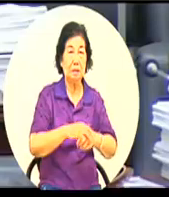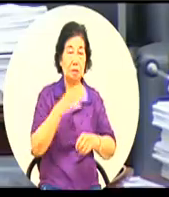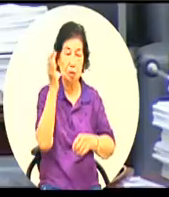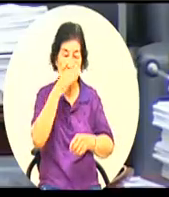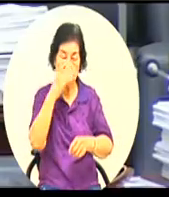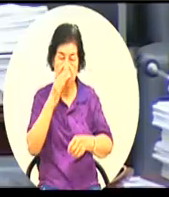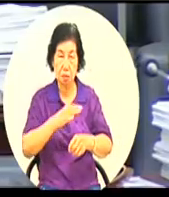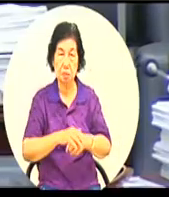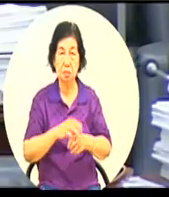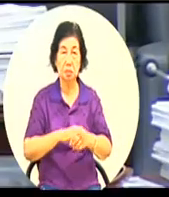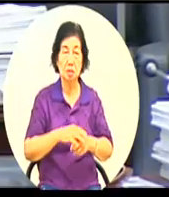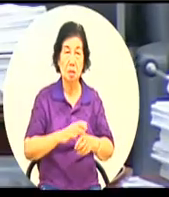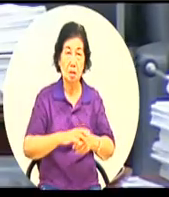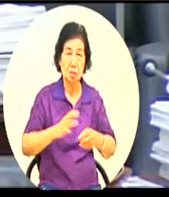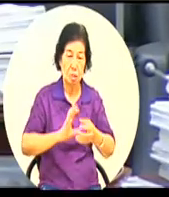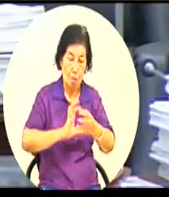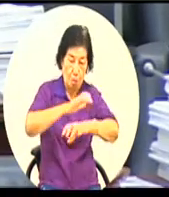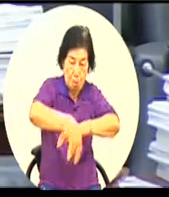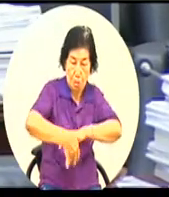全世界上高的，